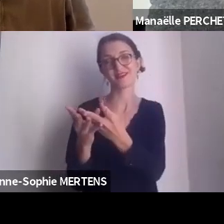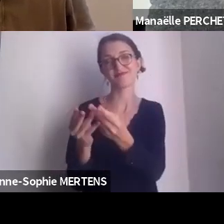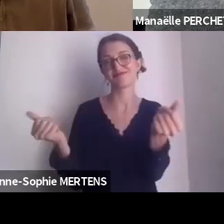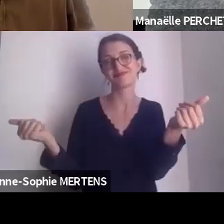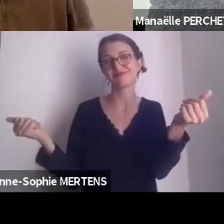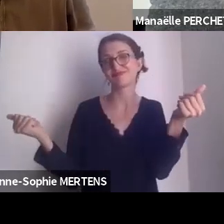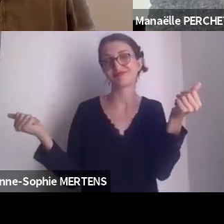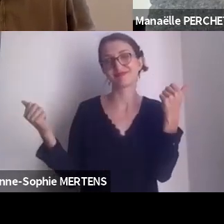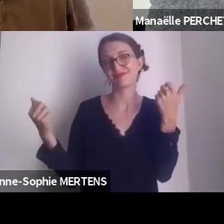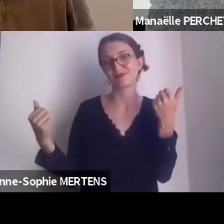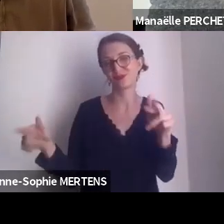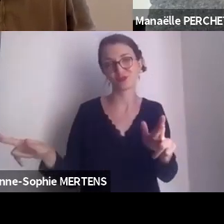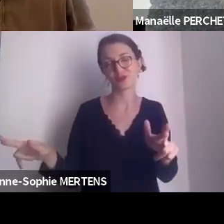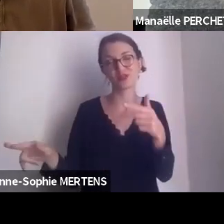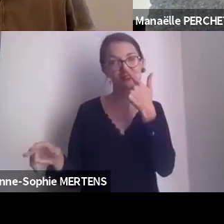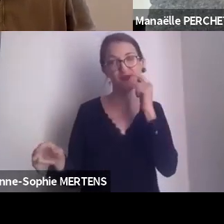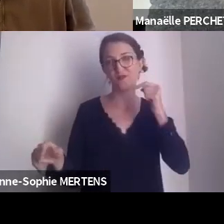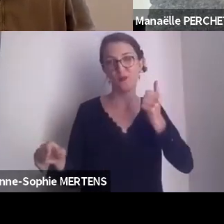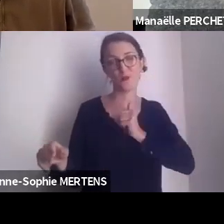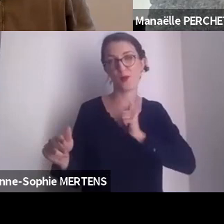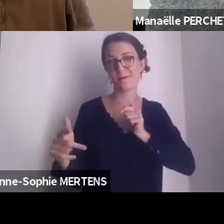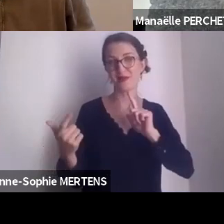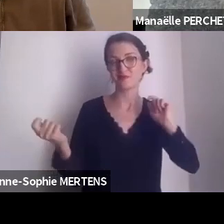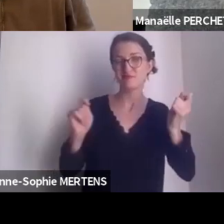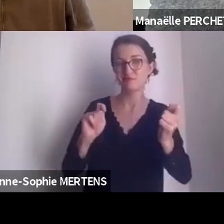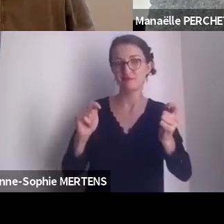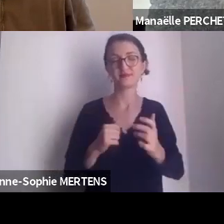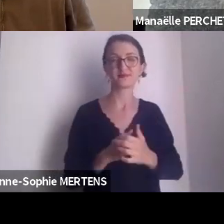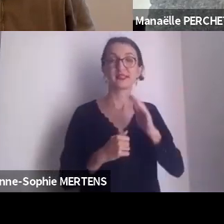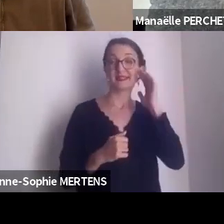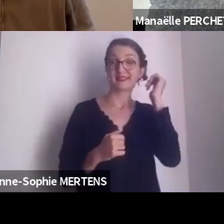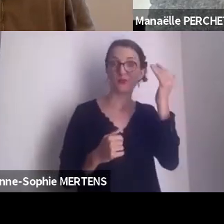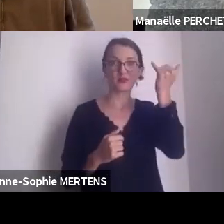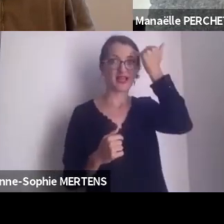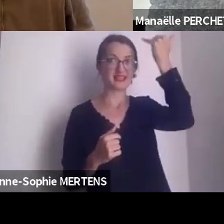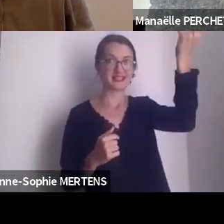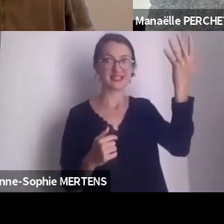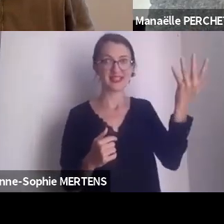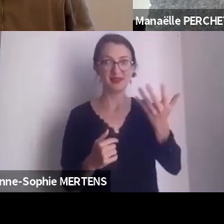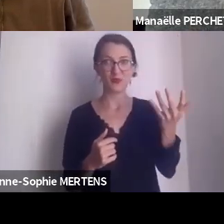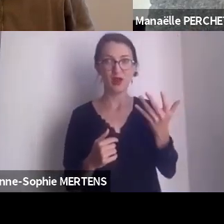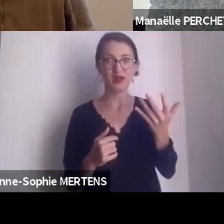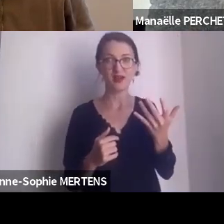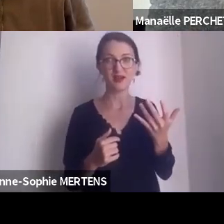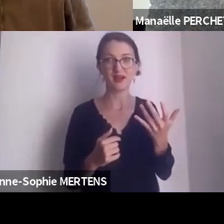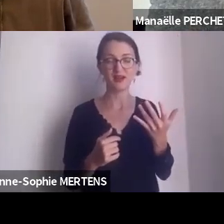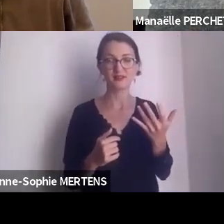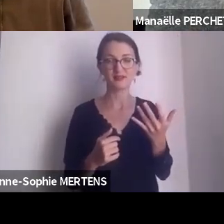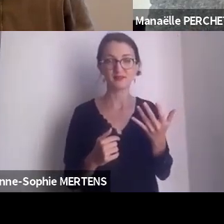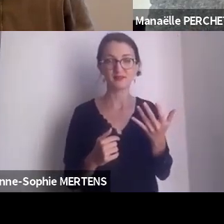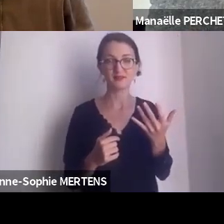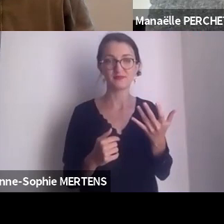métiers. Et on s'est orienté sur quelque chose qui me tenait à cœur, c'était la fabrication